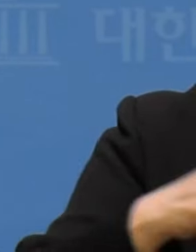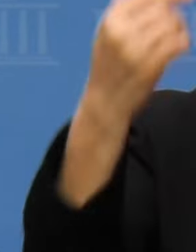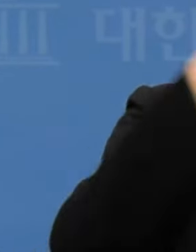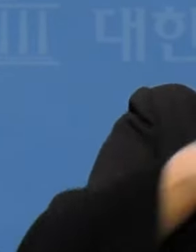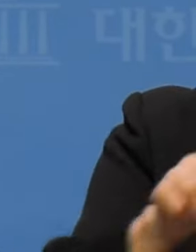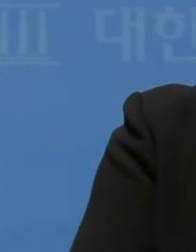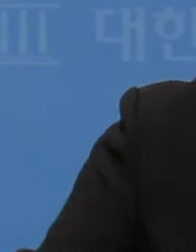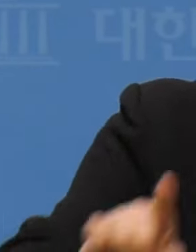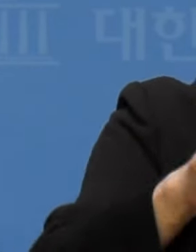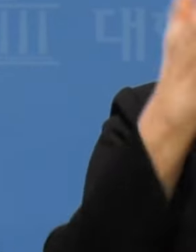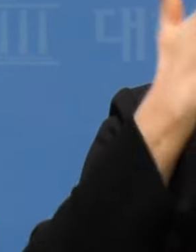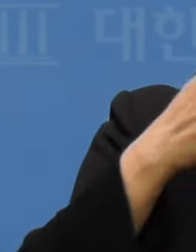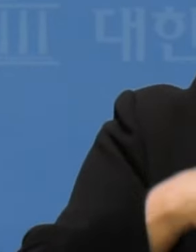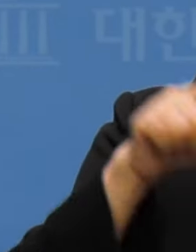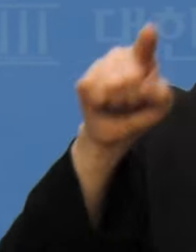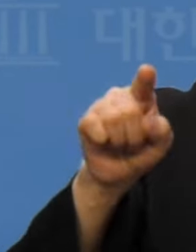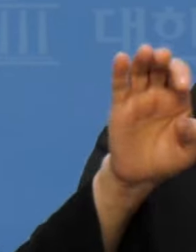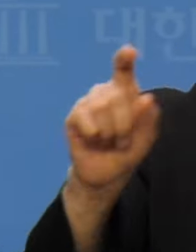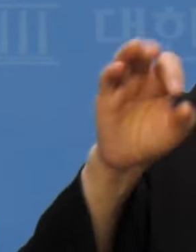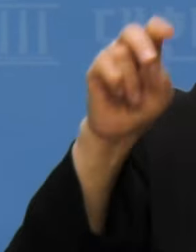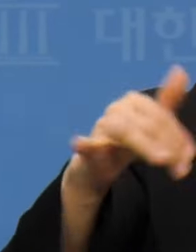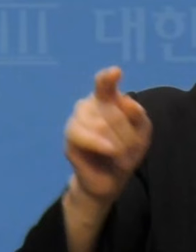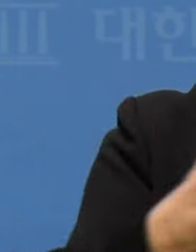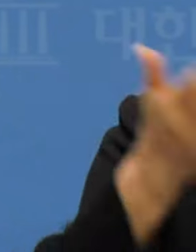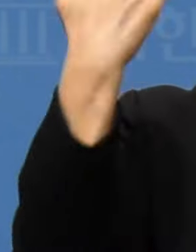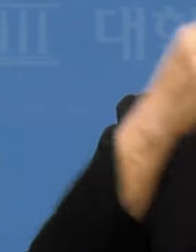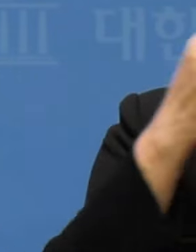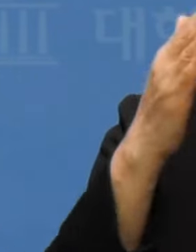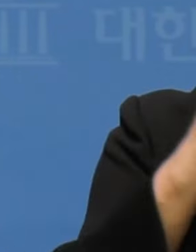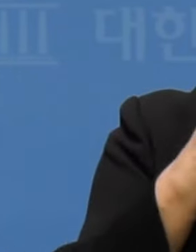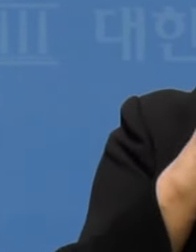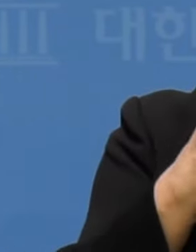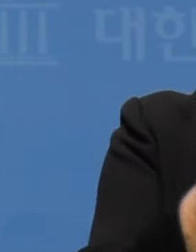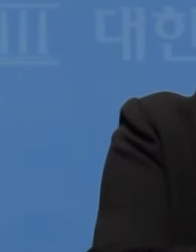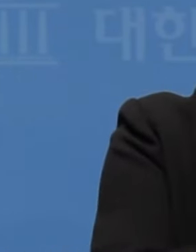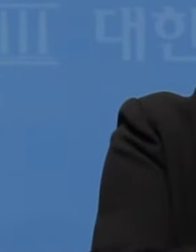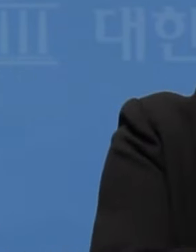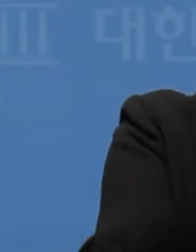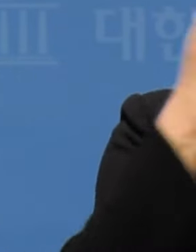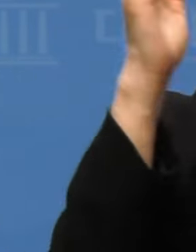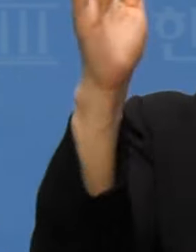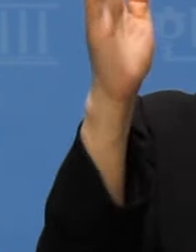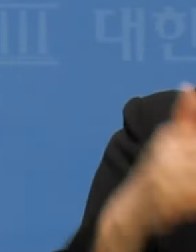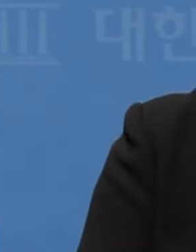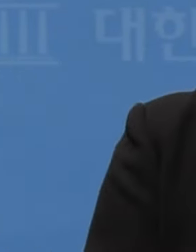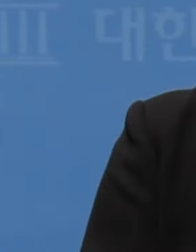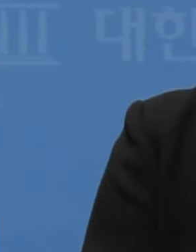정책을 주도했던 미국 앤서니 파우치 전 백악관 보건수석 보좌관의 증언이었습니다.